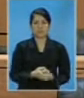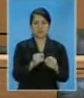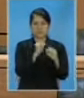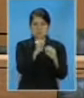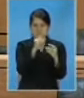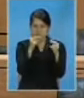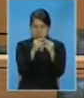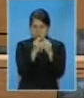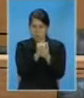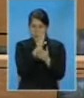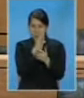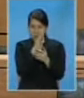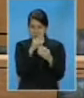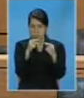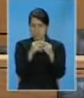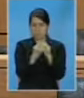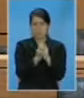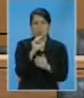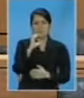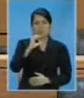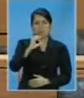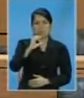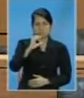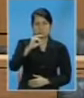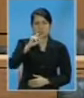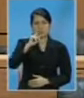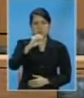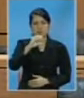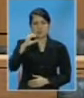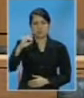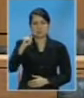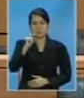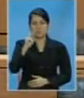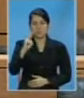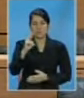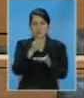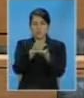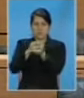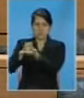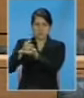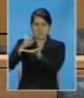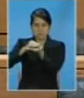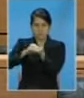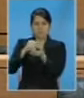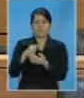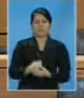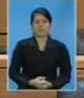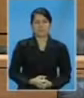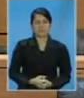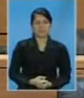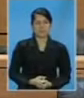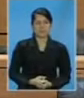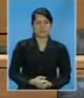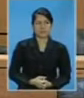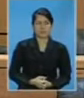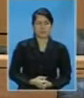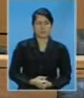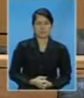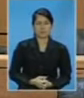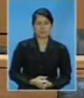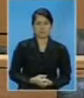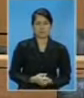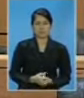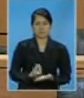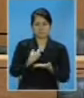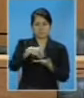กล้องวงจรปิดในจังหวัดชายแดนภาคใต้ในขณะนั้นท่านประธานที่เคารพครับทั้งหลายทั้งปวงเนี่ย